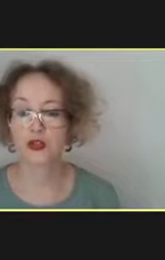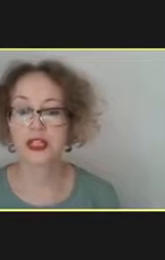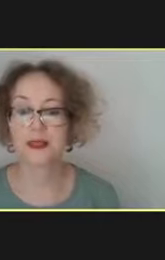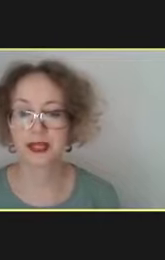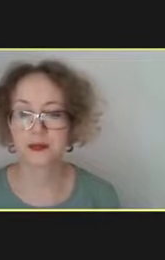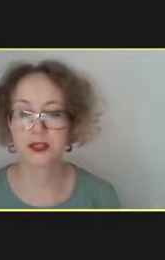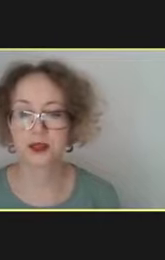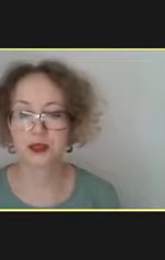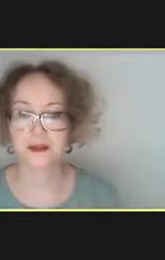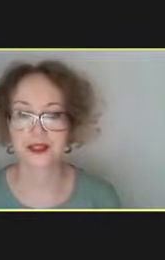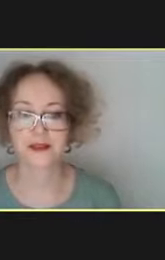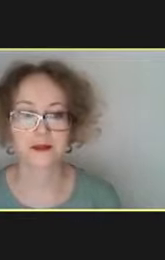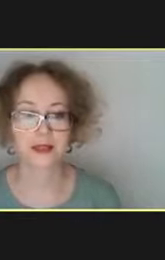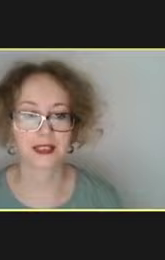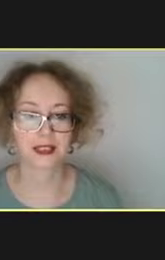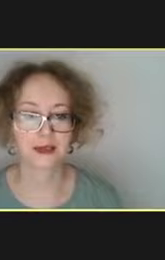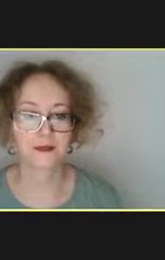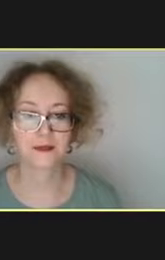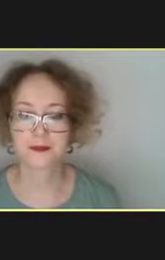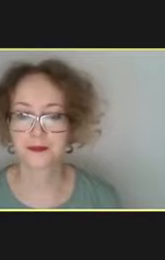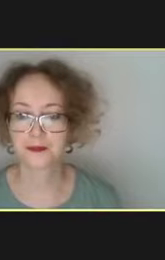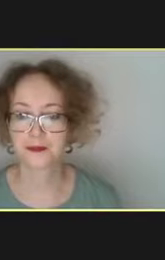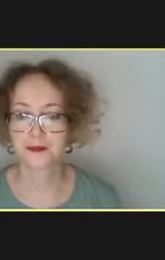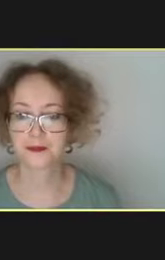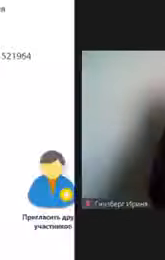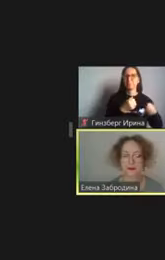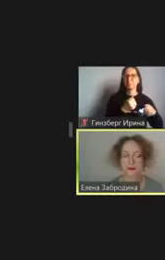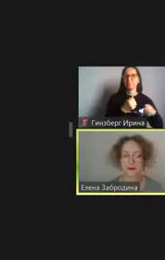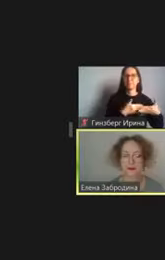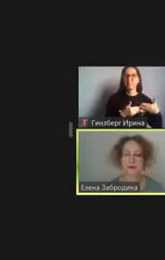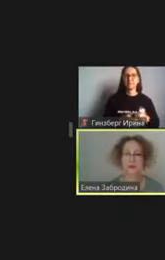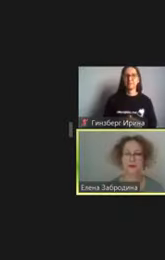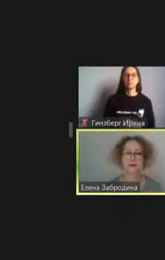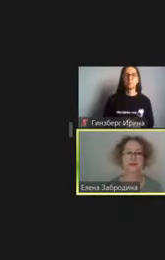Ну что ж, теперь я поделюсь с вами своим экраном.